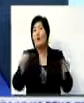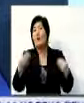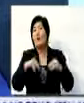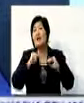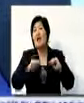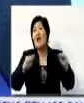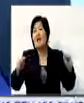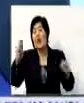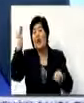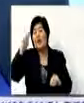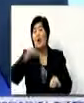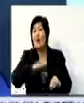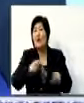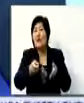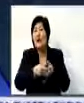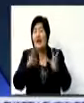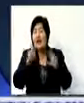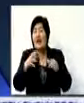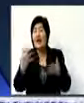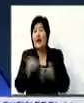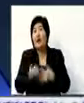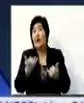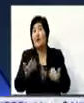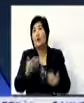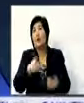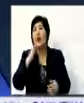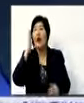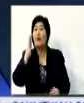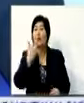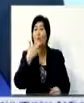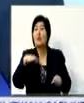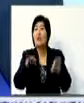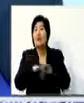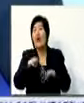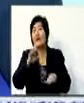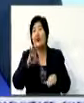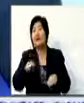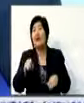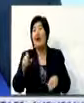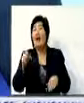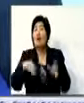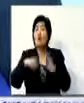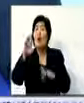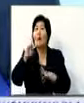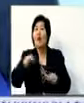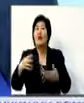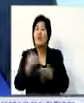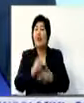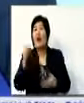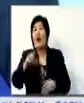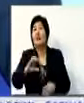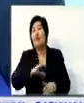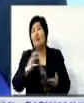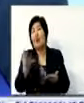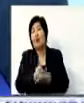біліміме өзімнің ізденісімнің арқасында жеттім. Мен осы алдағы ұлттық бірыңғай тестілеуде жоғары балл жинап, алтын белгімді қорғап,